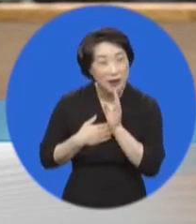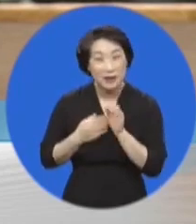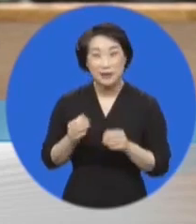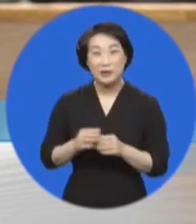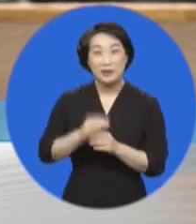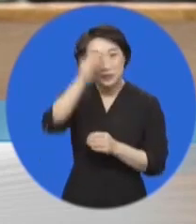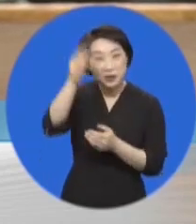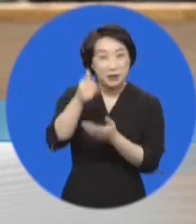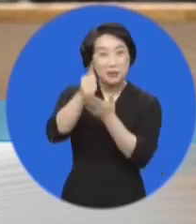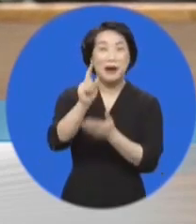한 성령으로 이루어진 형제.